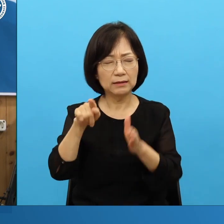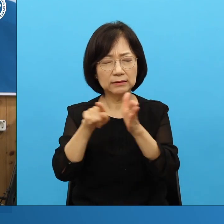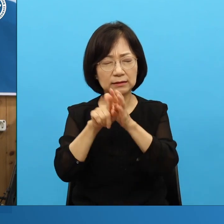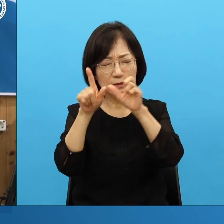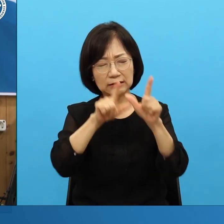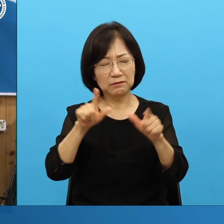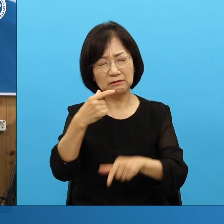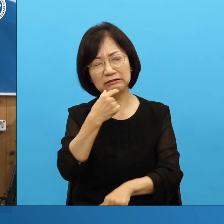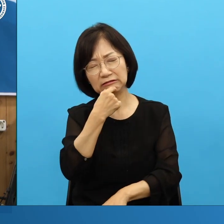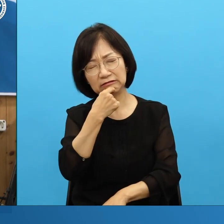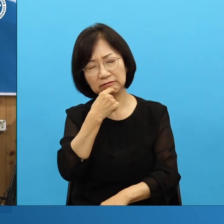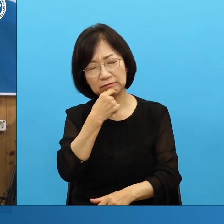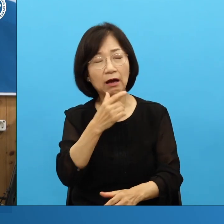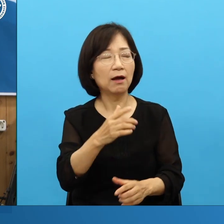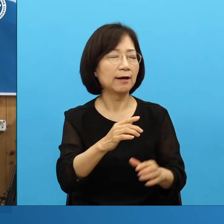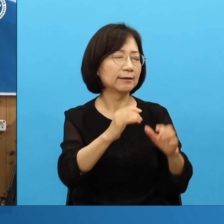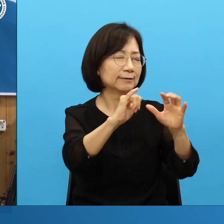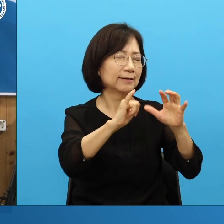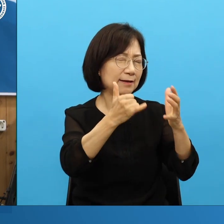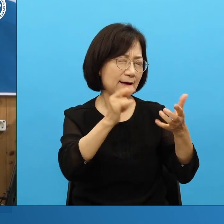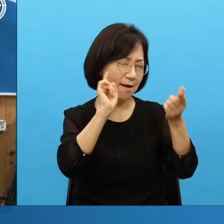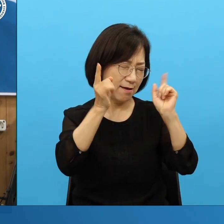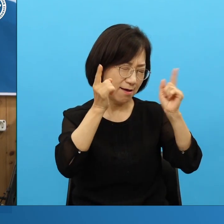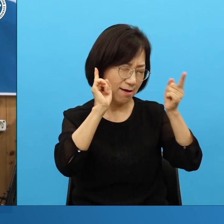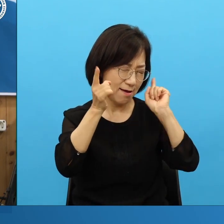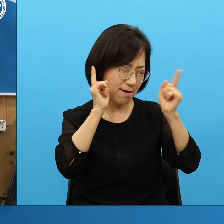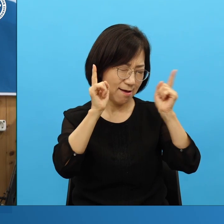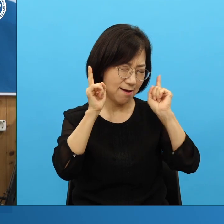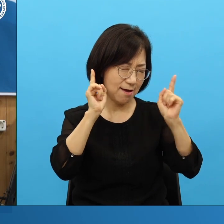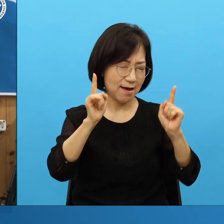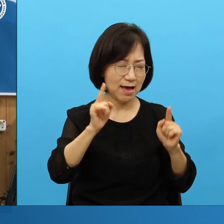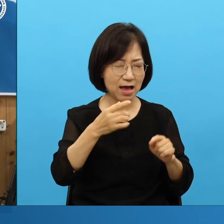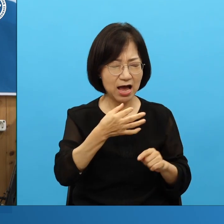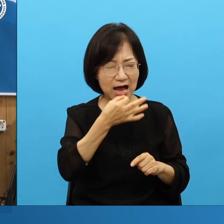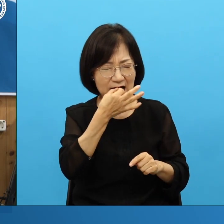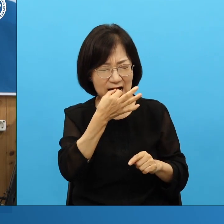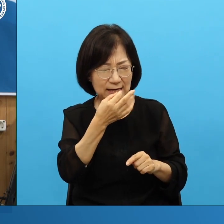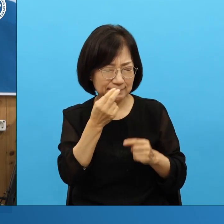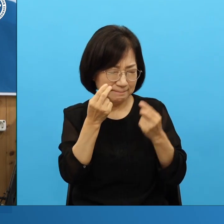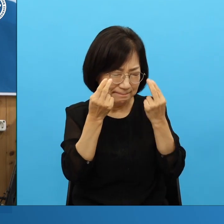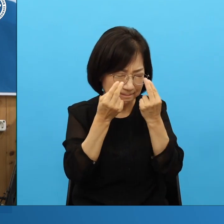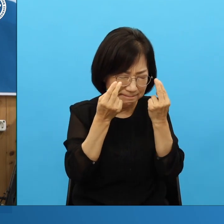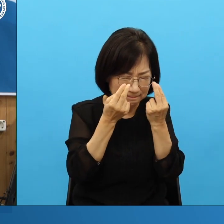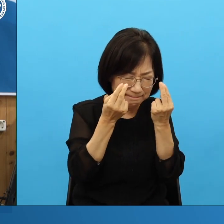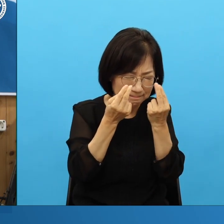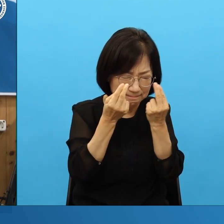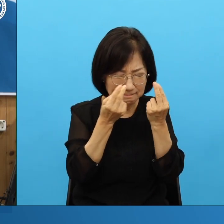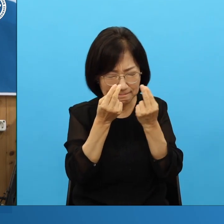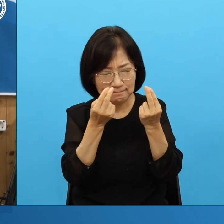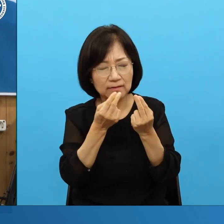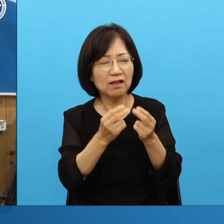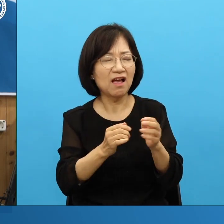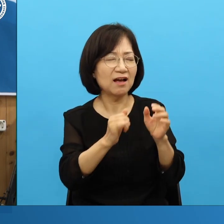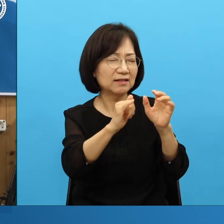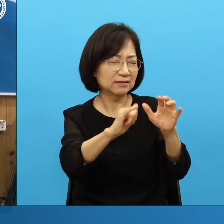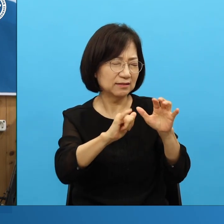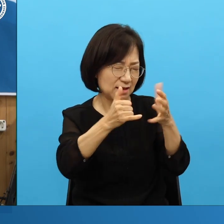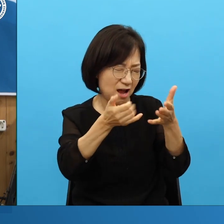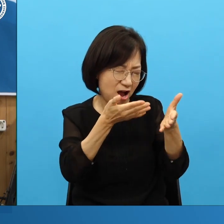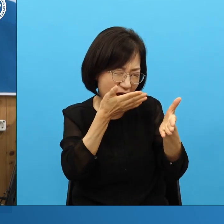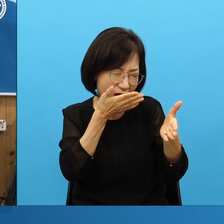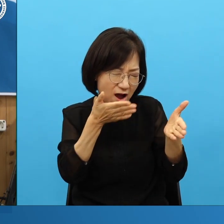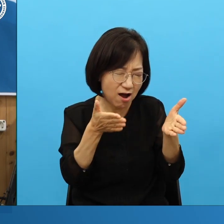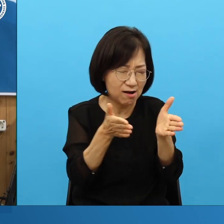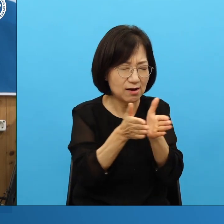세상의 향락과 쾌락과 정욕의 눈이 멀어 세상과 타협하는 삶을 살지 않게 하옵소서. Help us to not live a